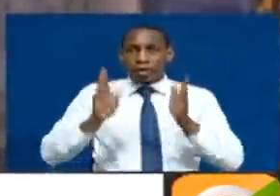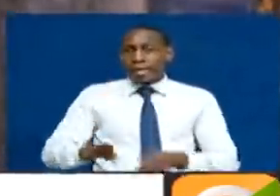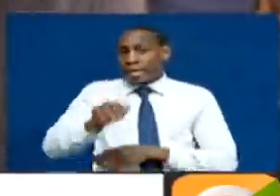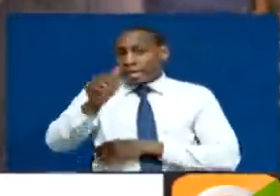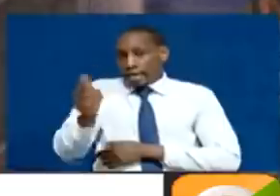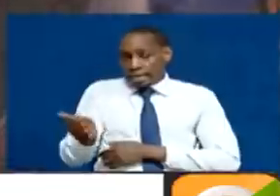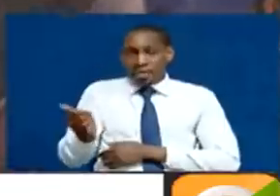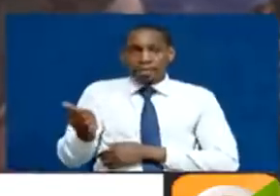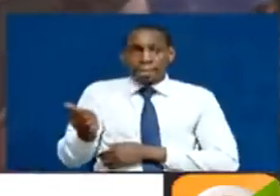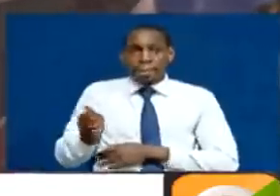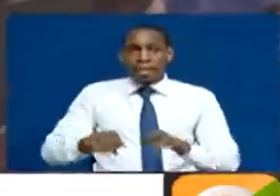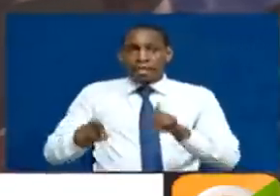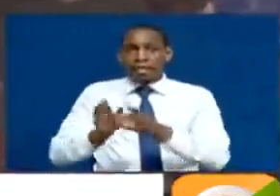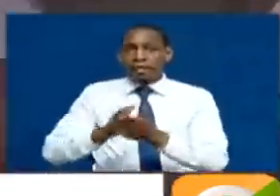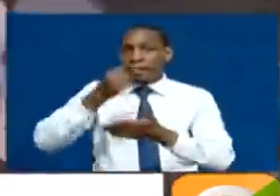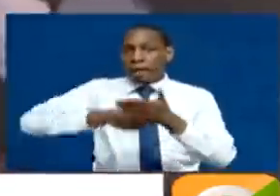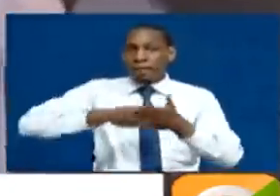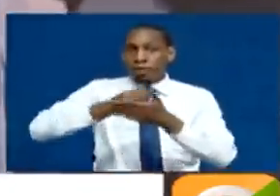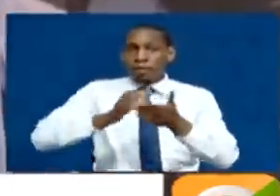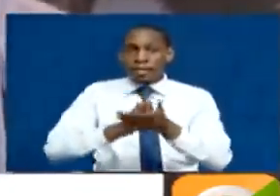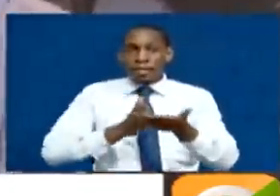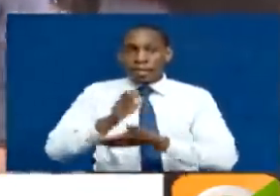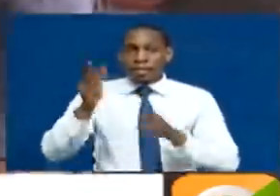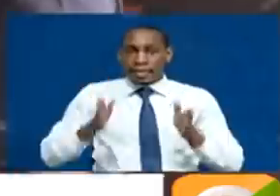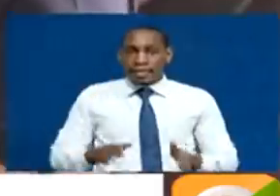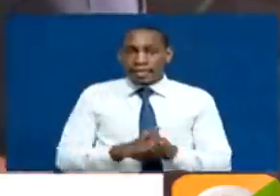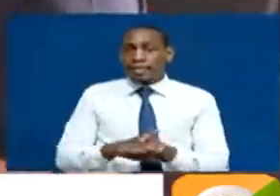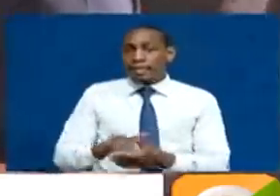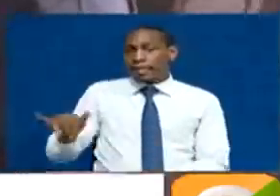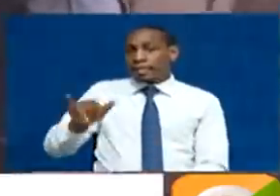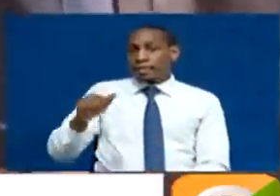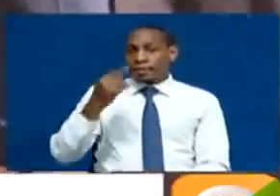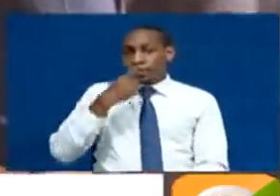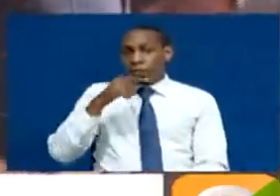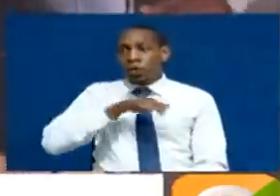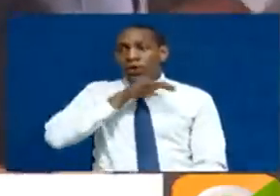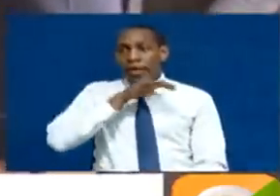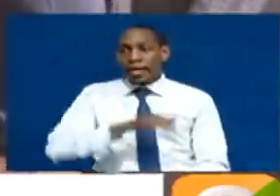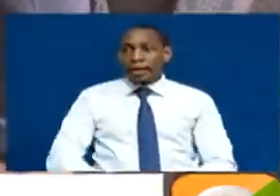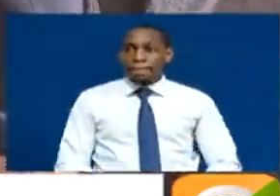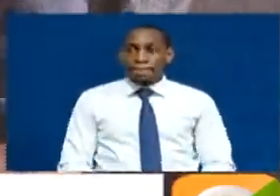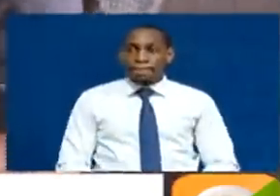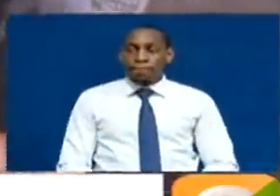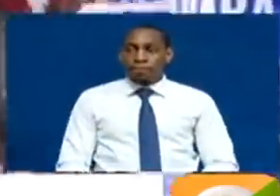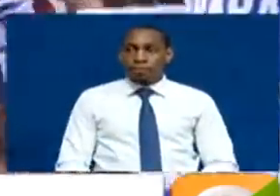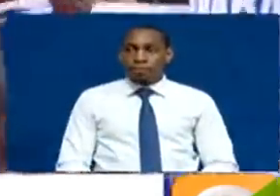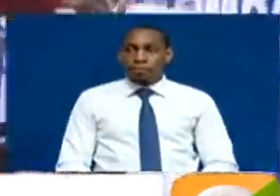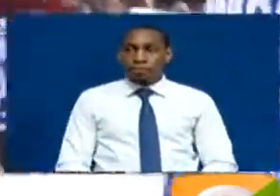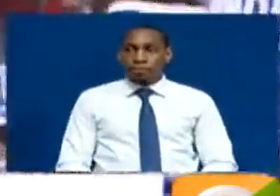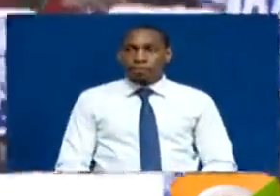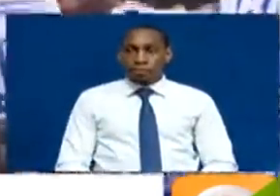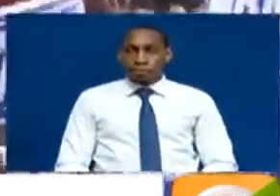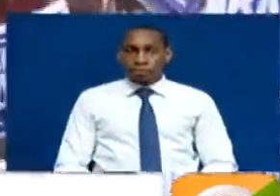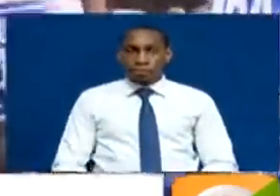mwingine ambaye ametetea haki za Wakenya kama Raila Amolo Odinga.